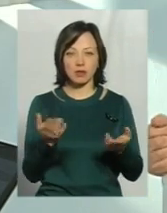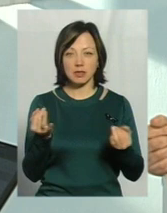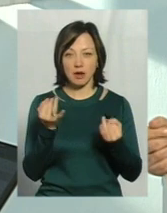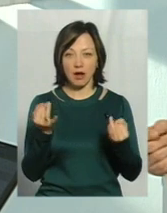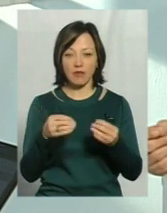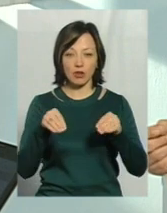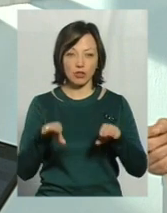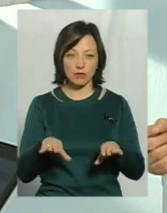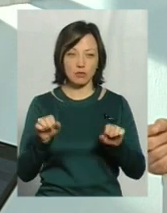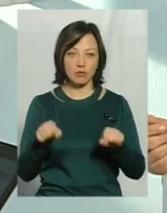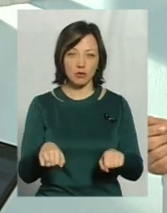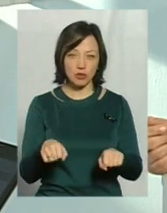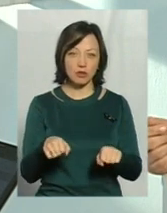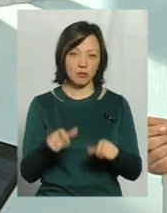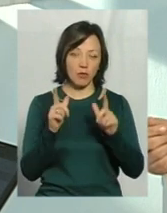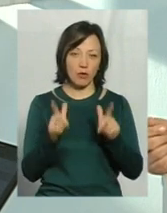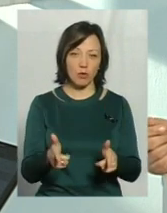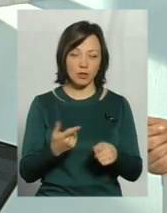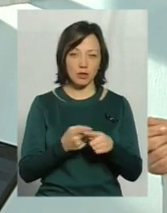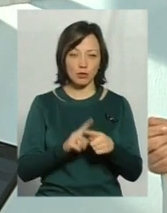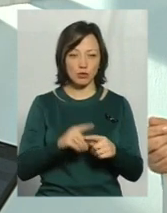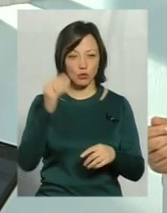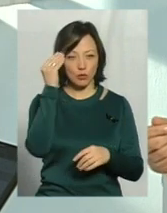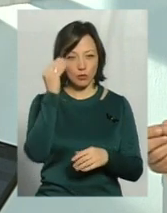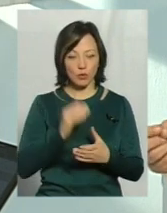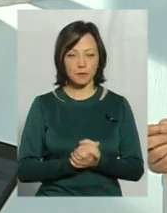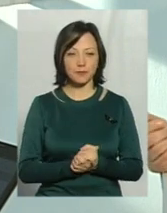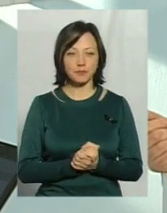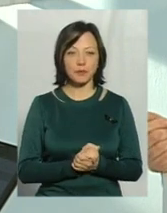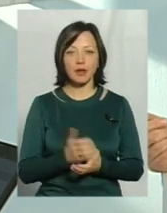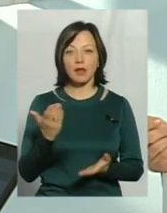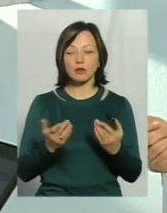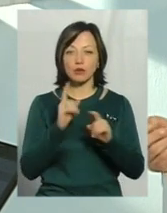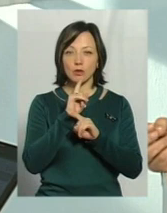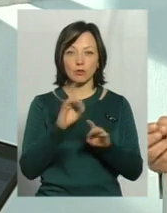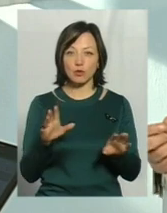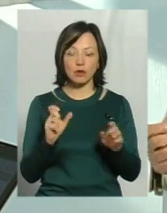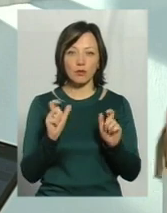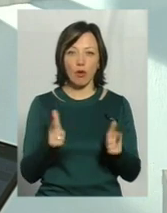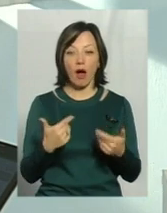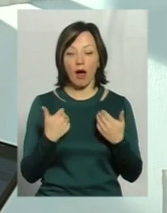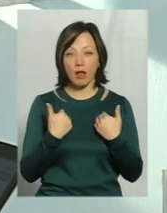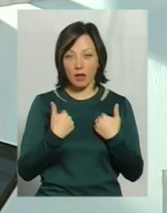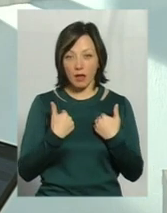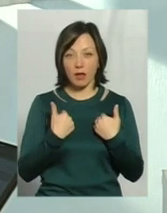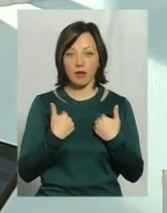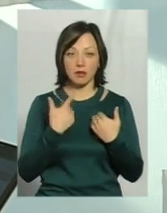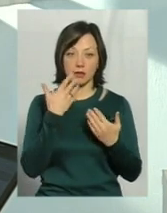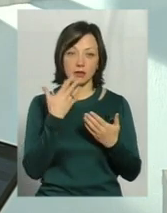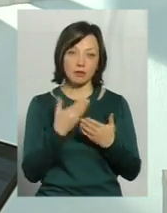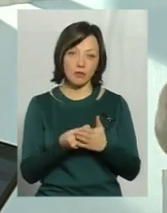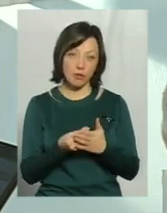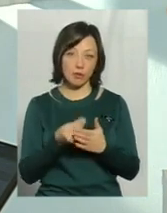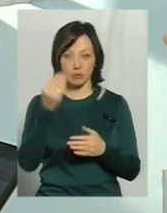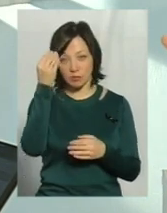цікаве рішення, він може пристати на цю думку. Від когось. Якщо не буде, він не пристане. А я зі своєї колокольні,